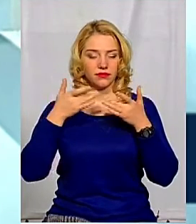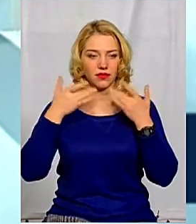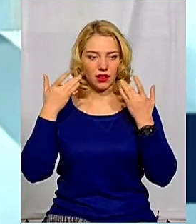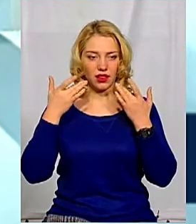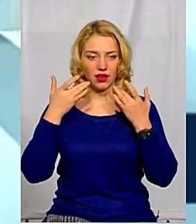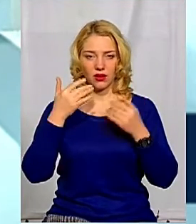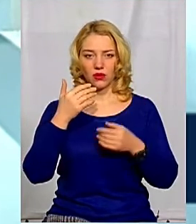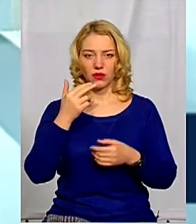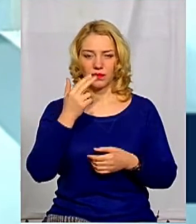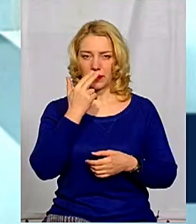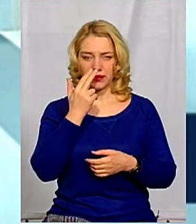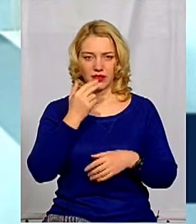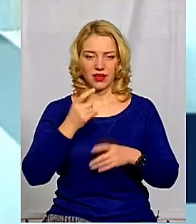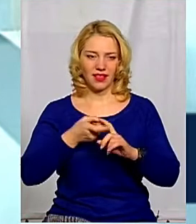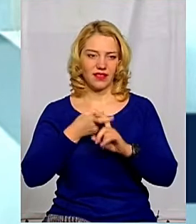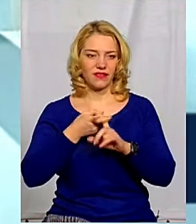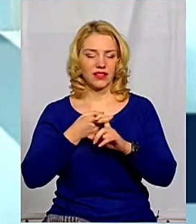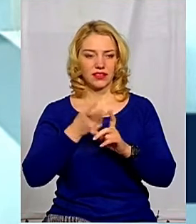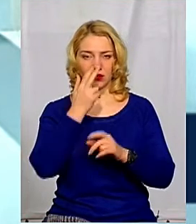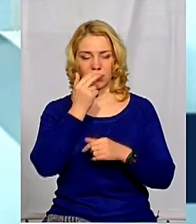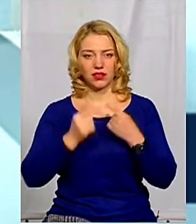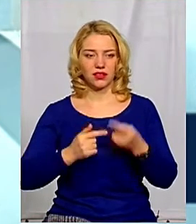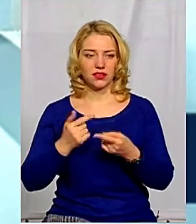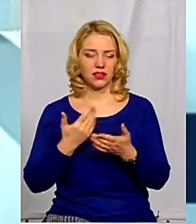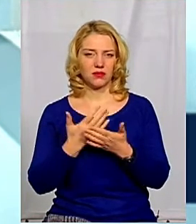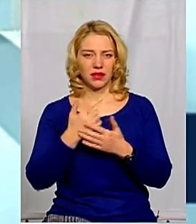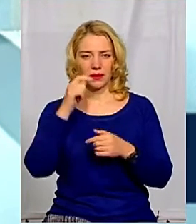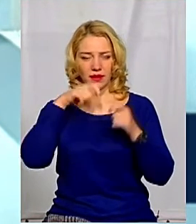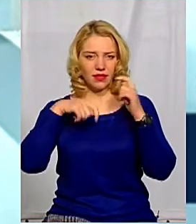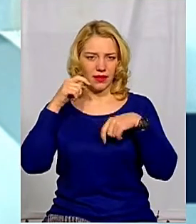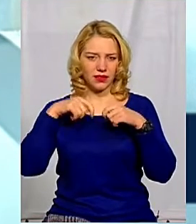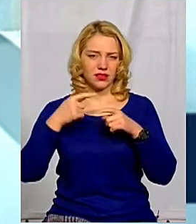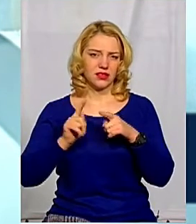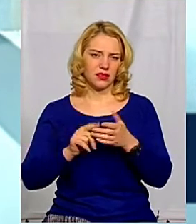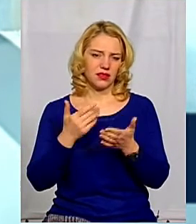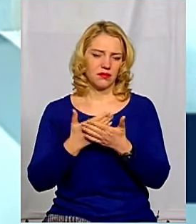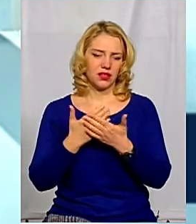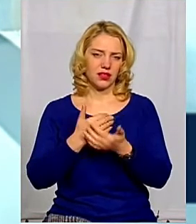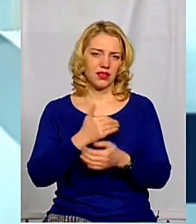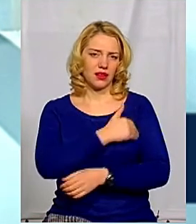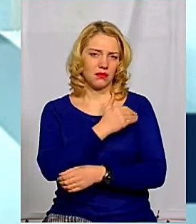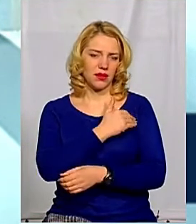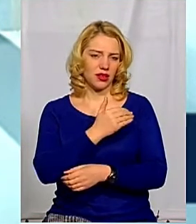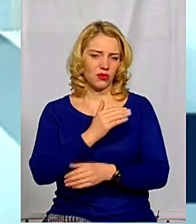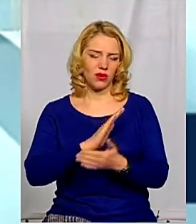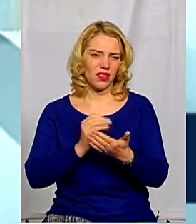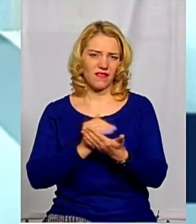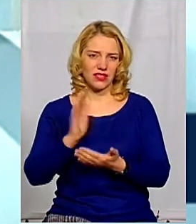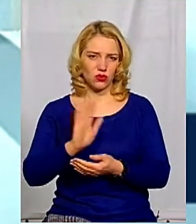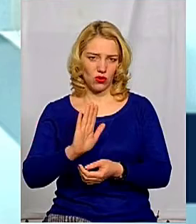легку респіраторну інфекцію. Традиційно, в вигляді нежиттю, невисокої температури і